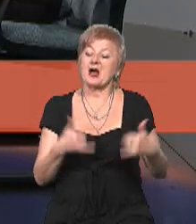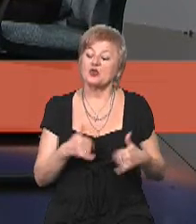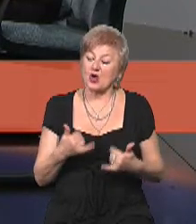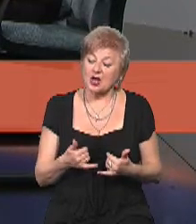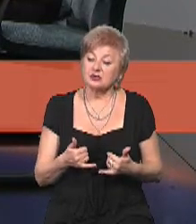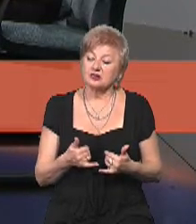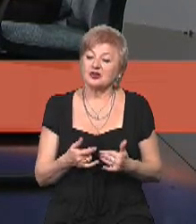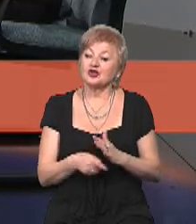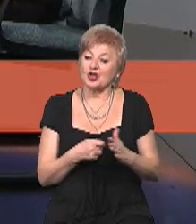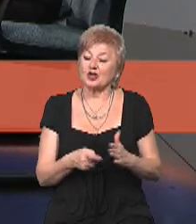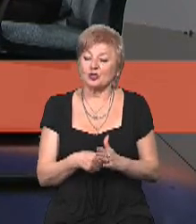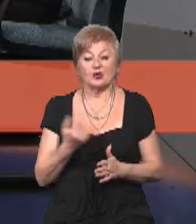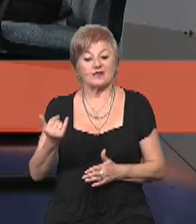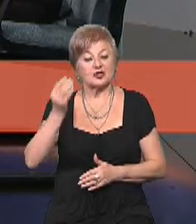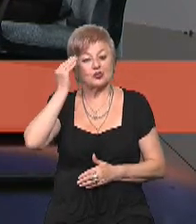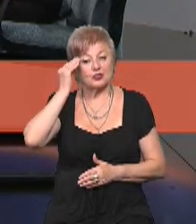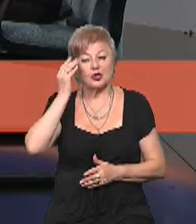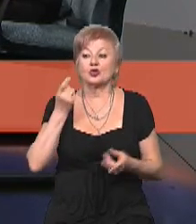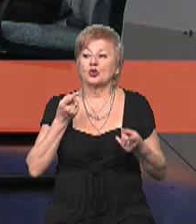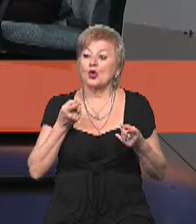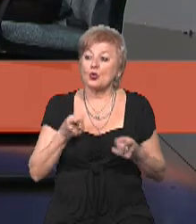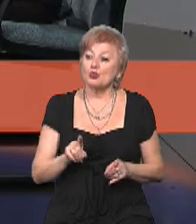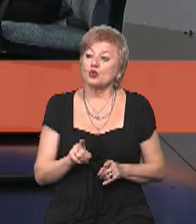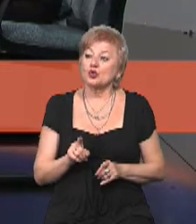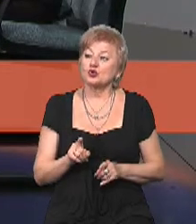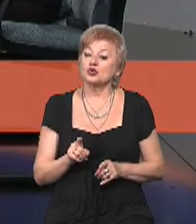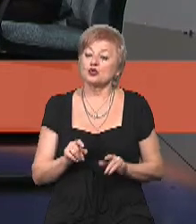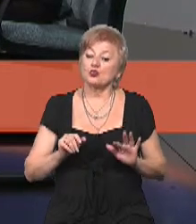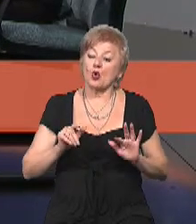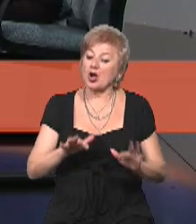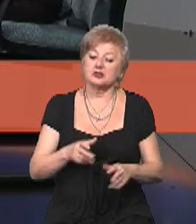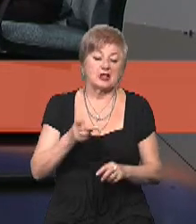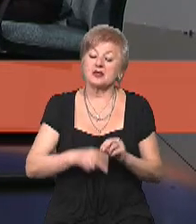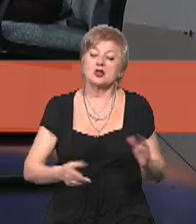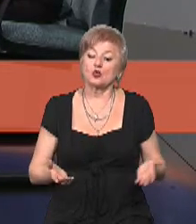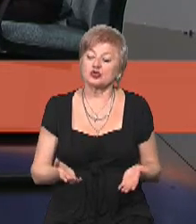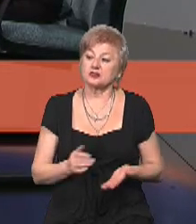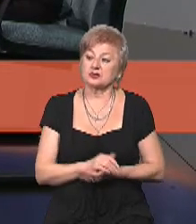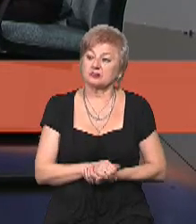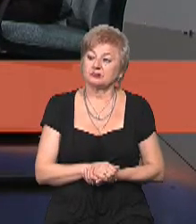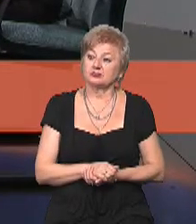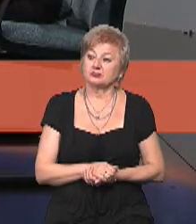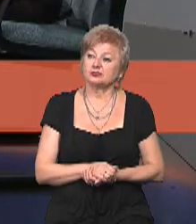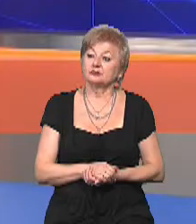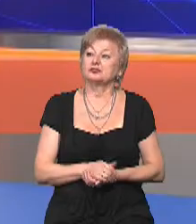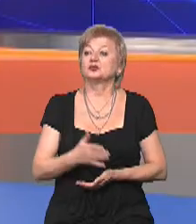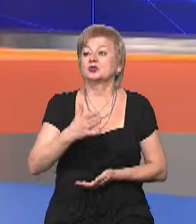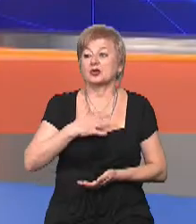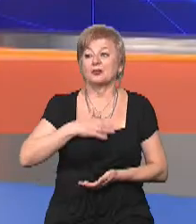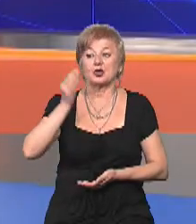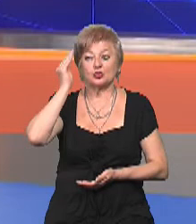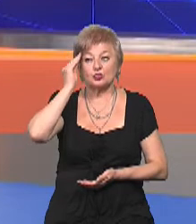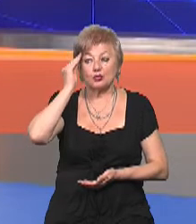гірників. На вашу думку, чому не закінчується акція протесту? Ну, на мою